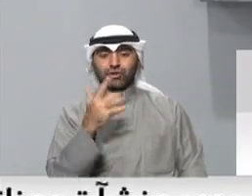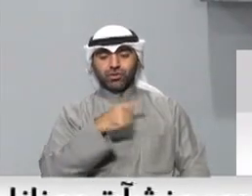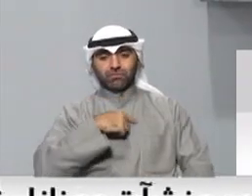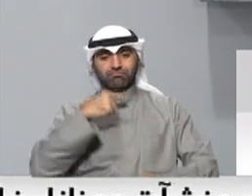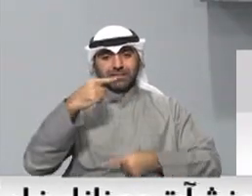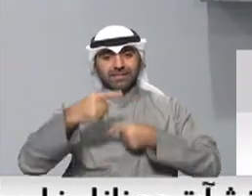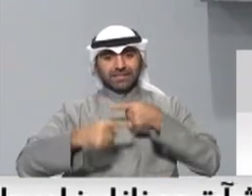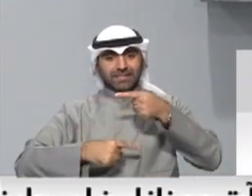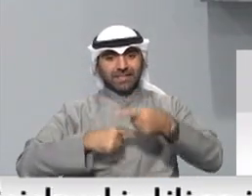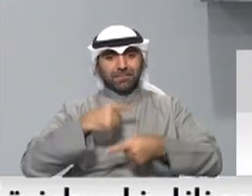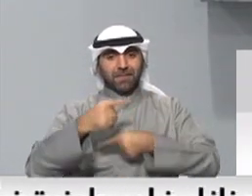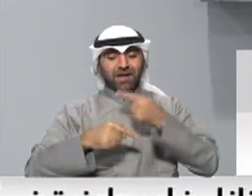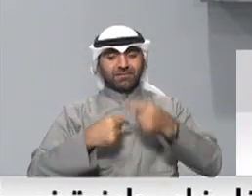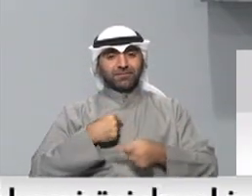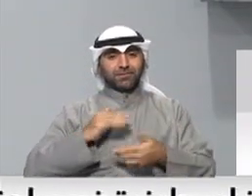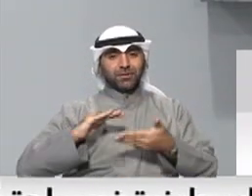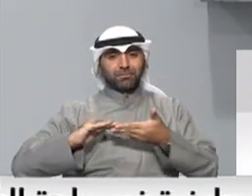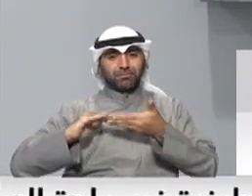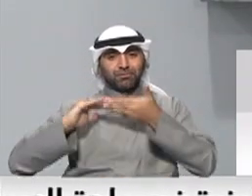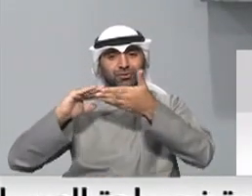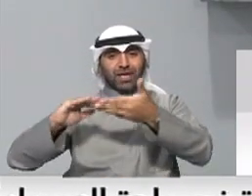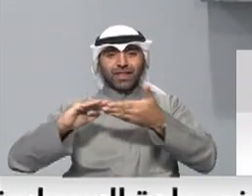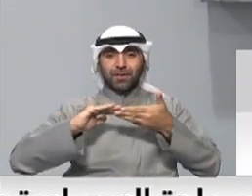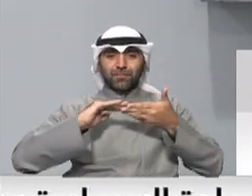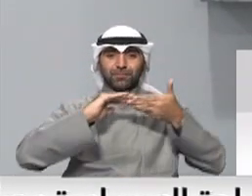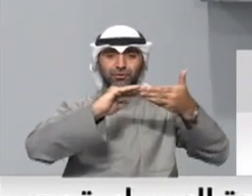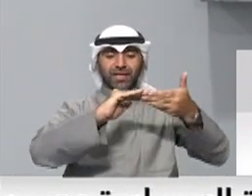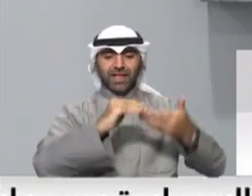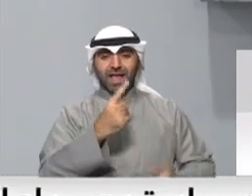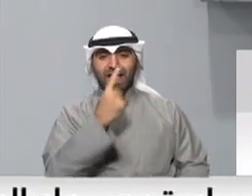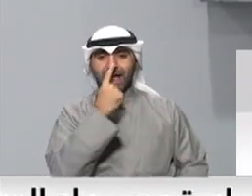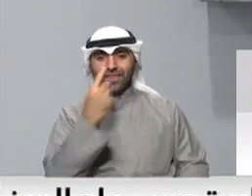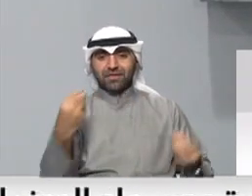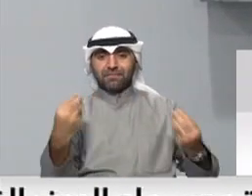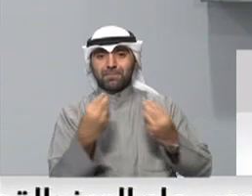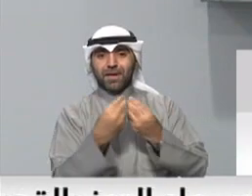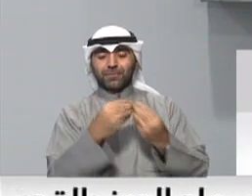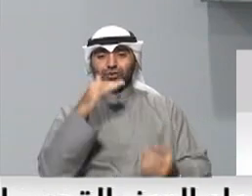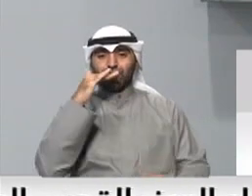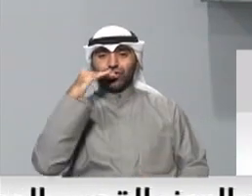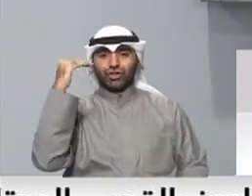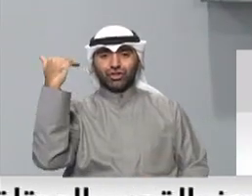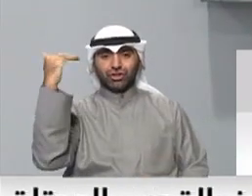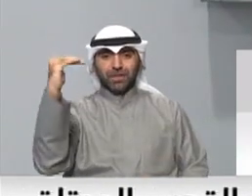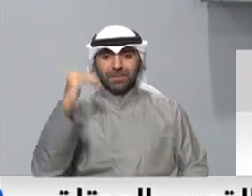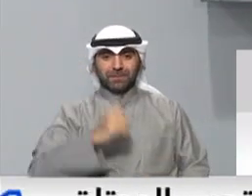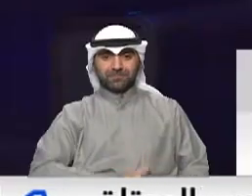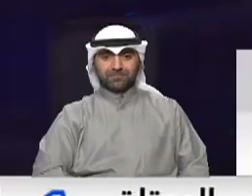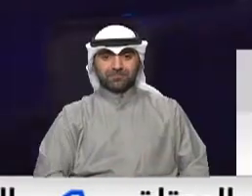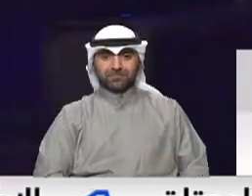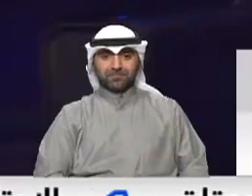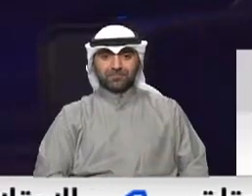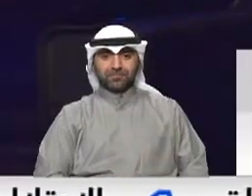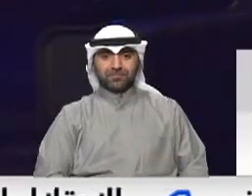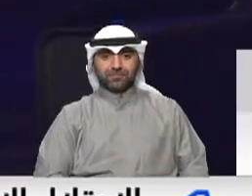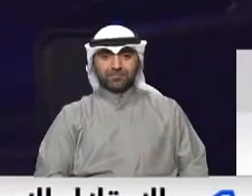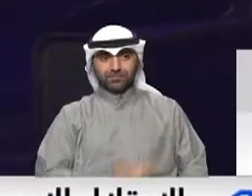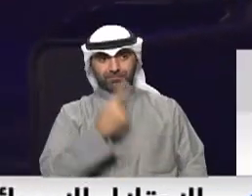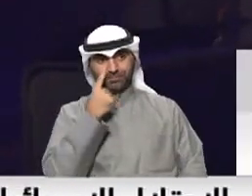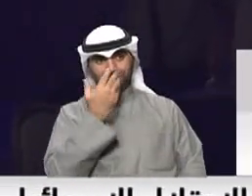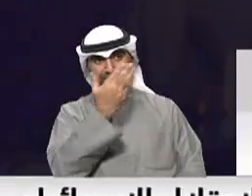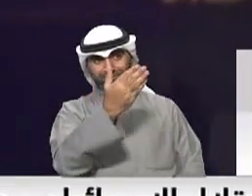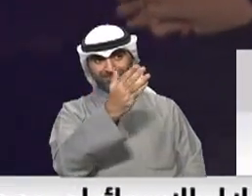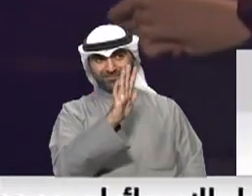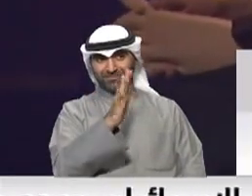المنظومة معهم في التعاون في العمل وإقامة هذا المهرجان في المعهد العالي للفنون المسرحية. يشارك في